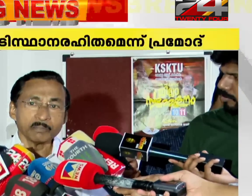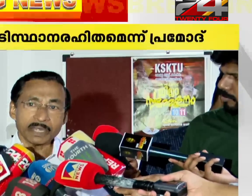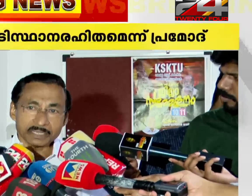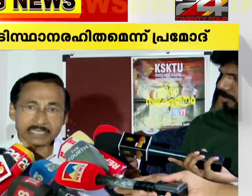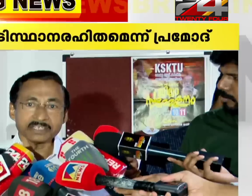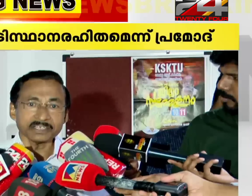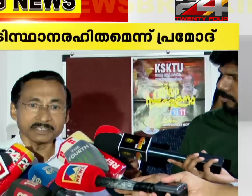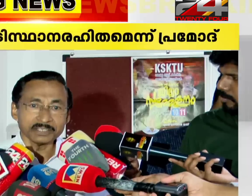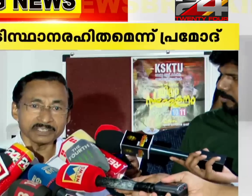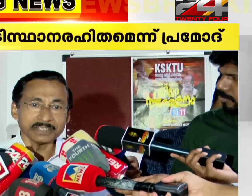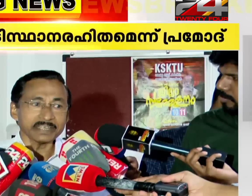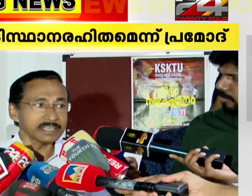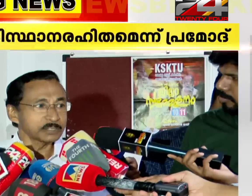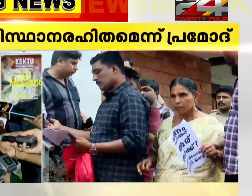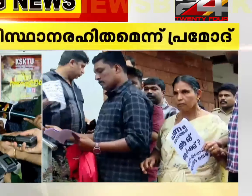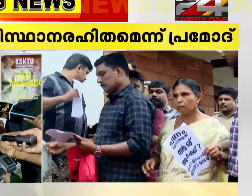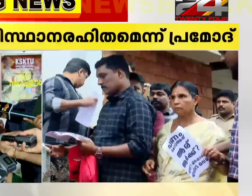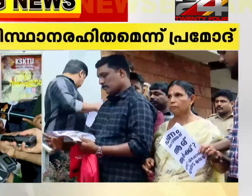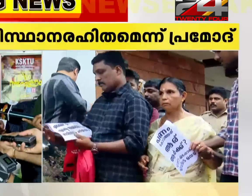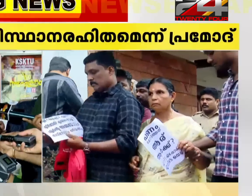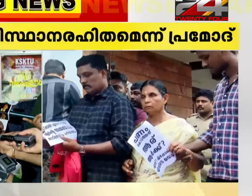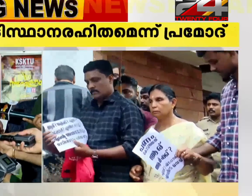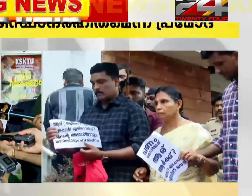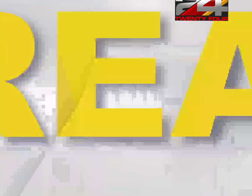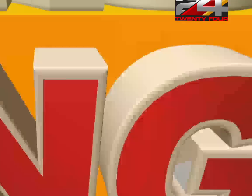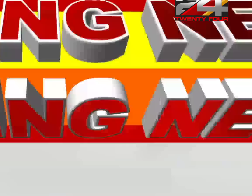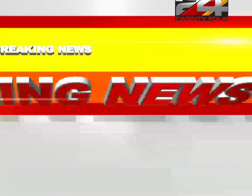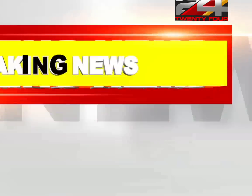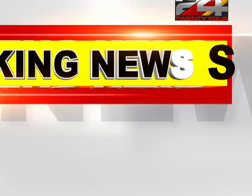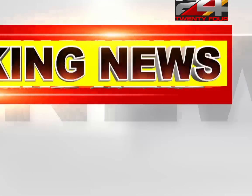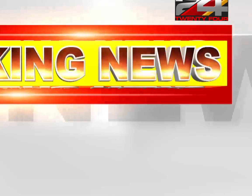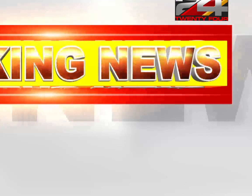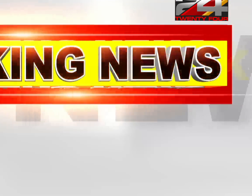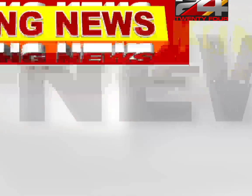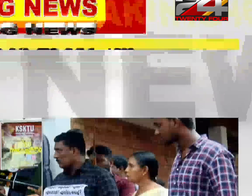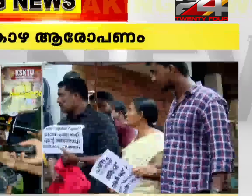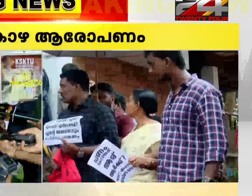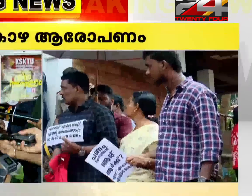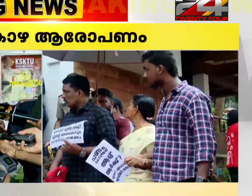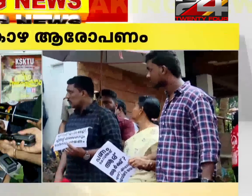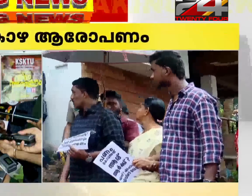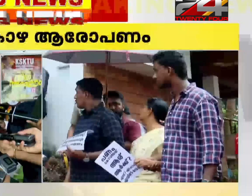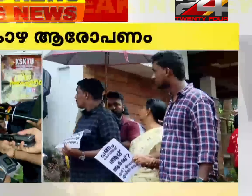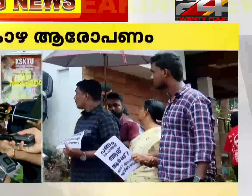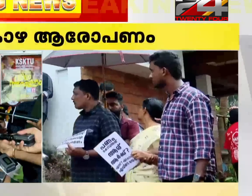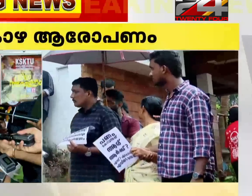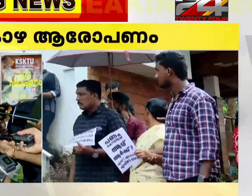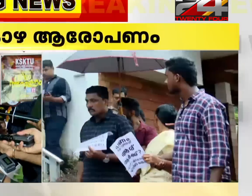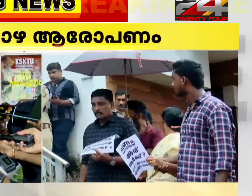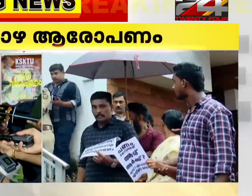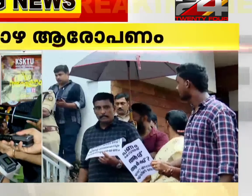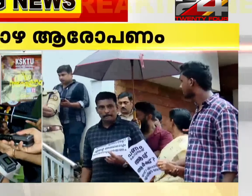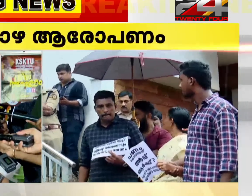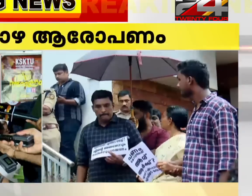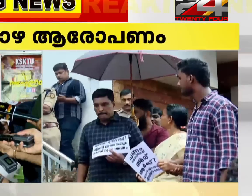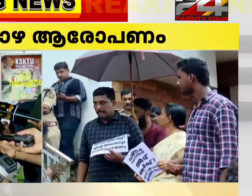പാർട്ടി അച്ചടക്കത്തിന് നിരക്കാത്തതുമായ ചില പ്രവർത്തനങ്ങൾ പാർട്ടിയുടെ ടൗൺ ഏരിയ കമ്മിറ്റി, കോഴിക്കോട് ടൗൺ ഏരിയ